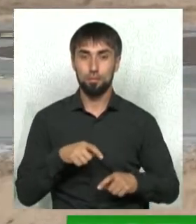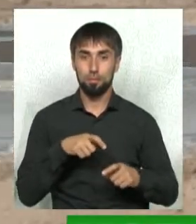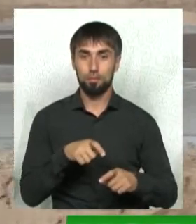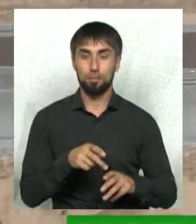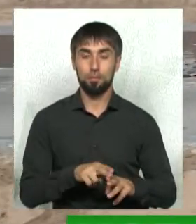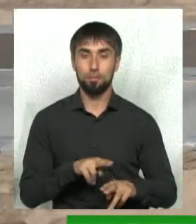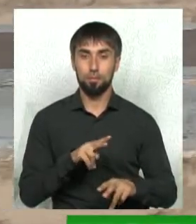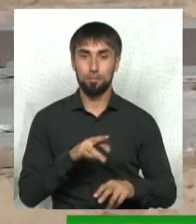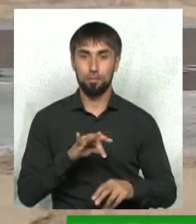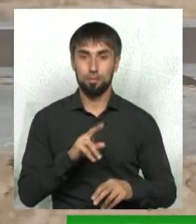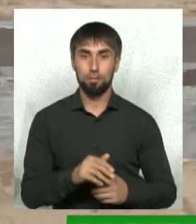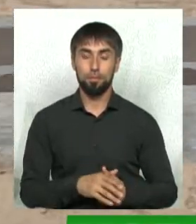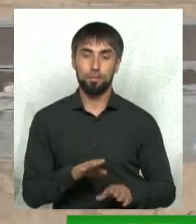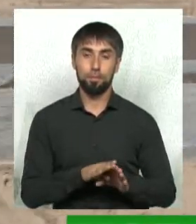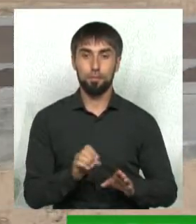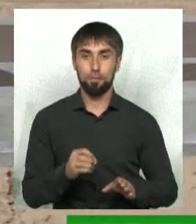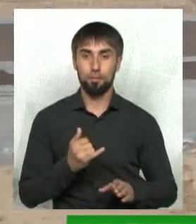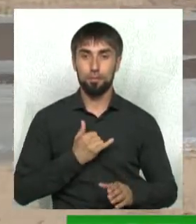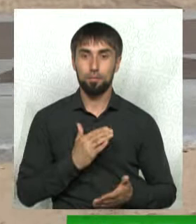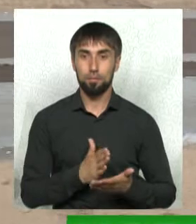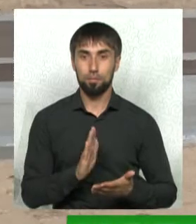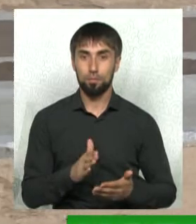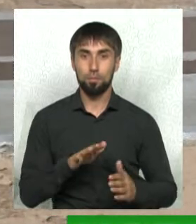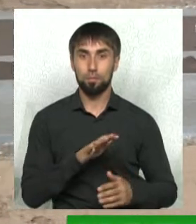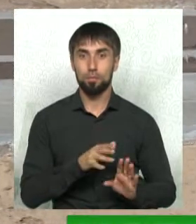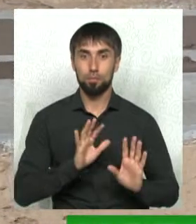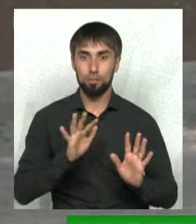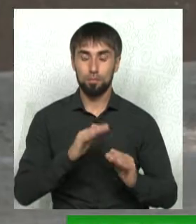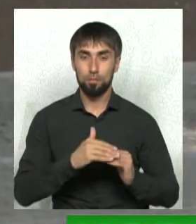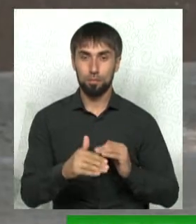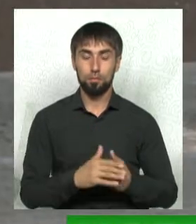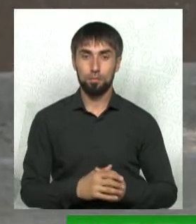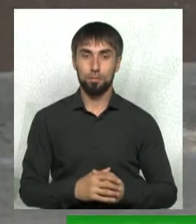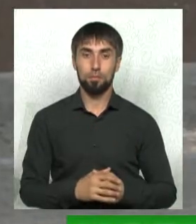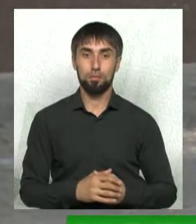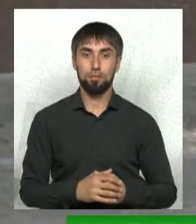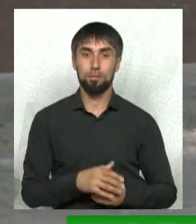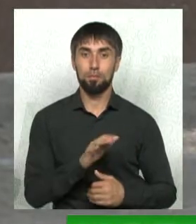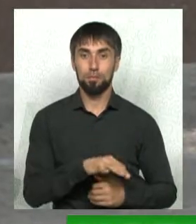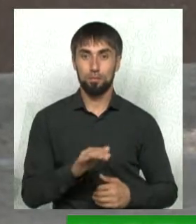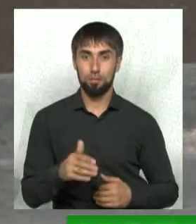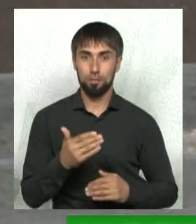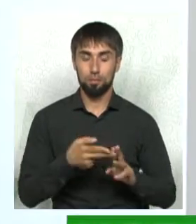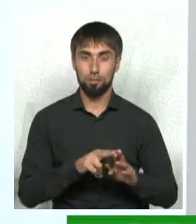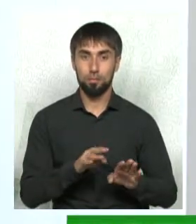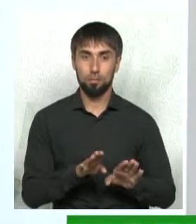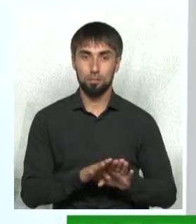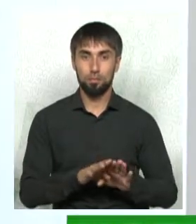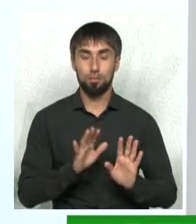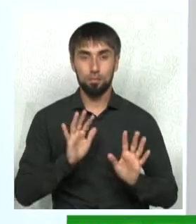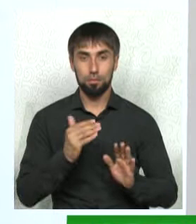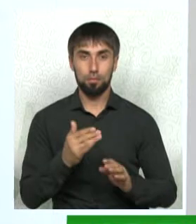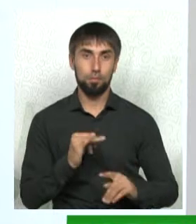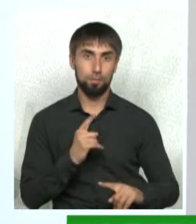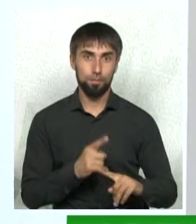дорожка. Также идет у нас волейбольная площадка, баскетбольная площадка,